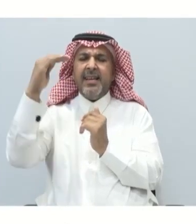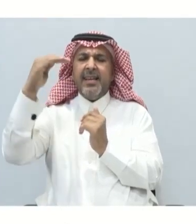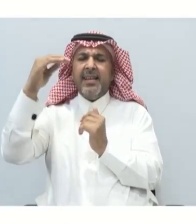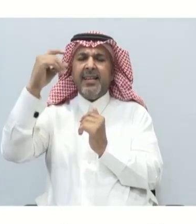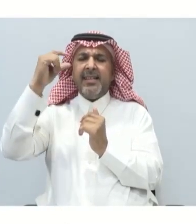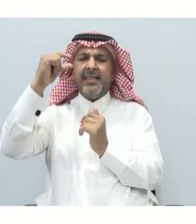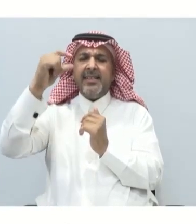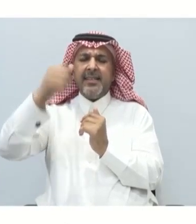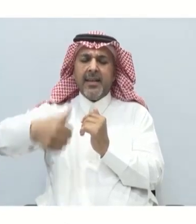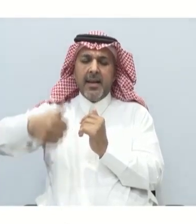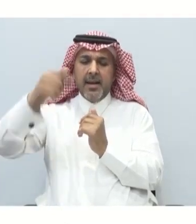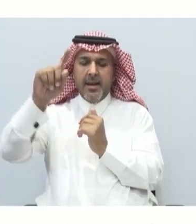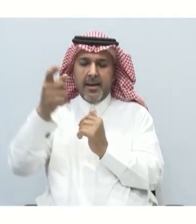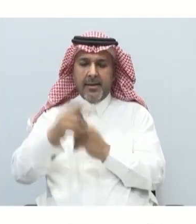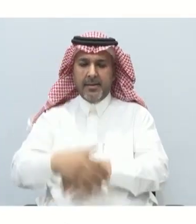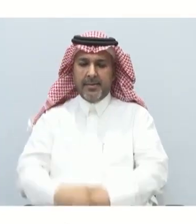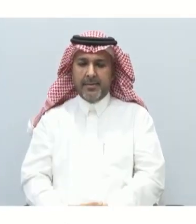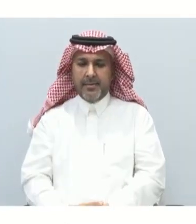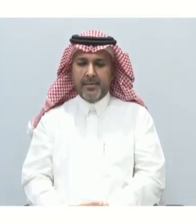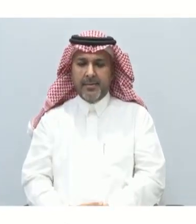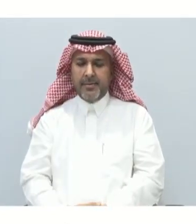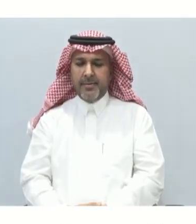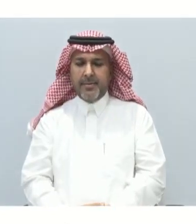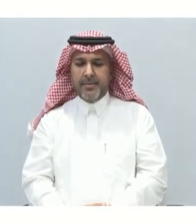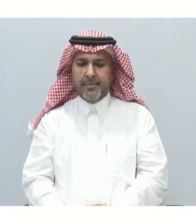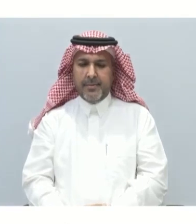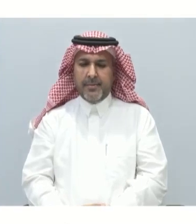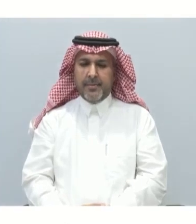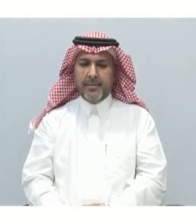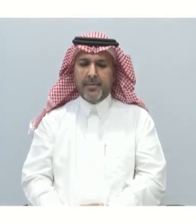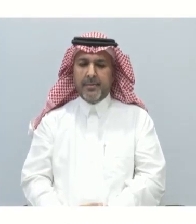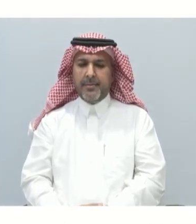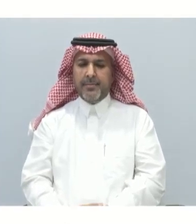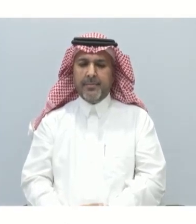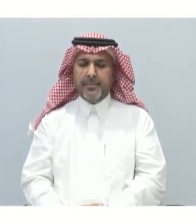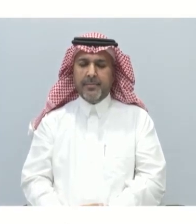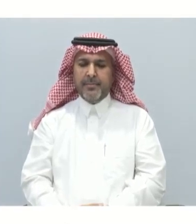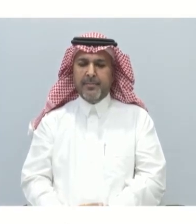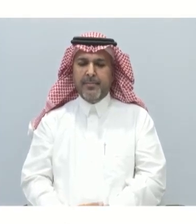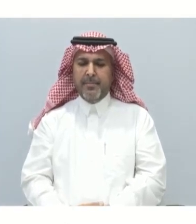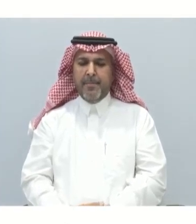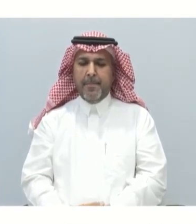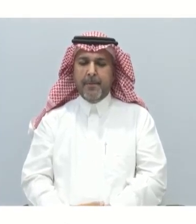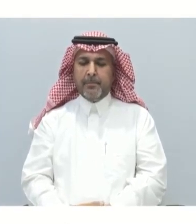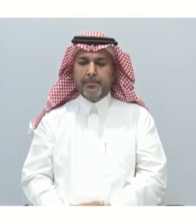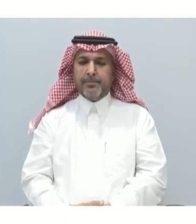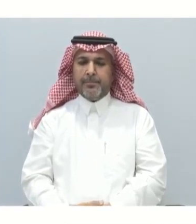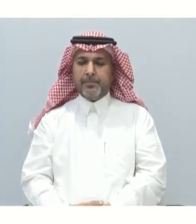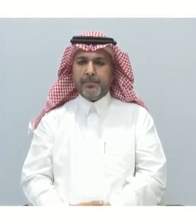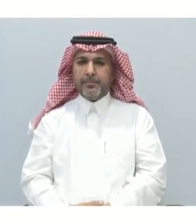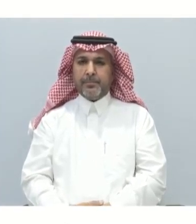القيمه المتوقعه لاكس الام اكس زائدا بي ف نبغى نعرف الفرق الحين